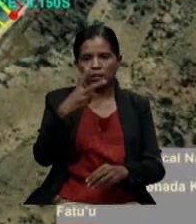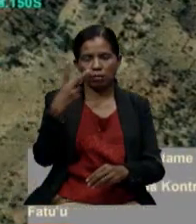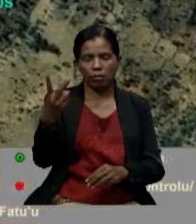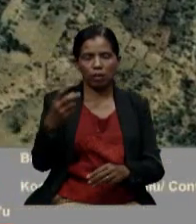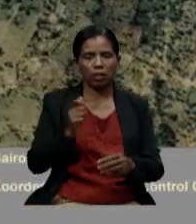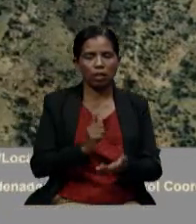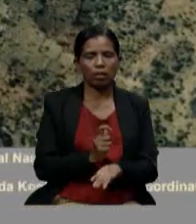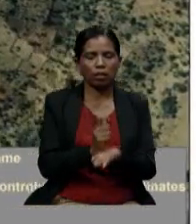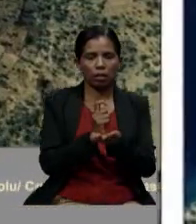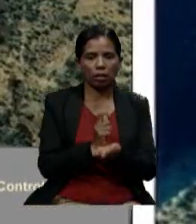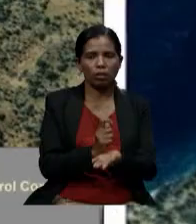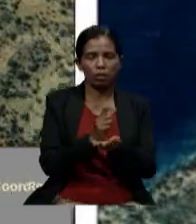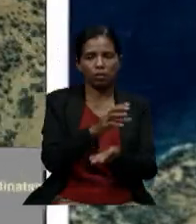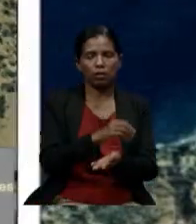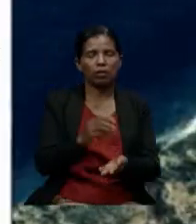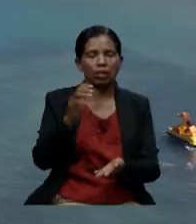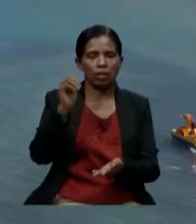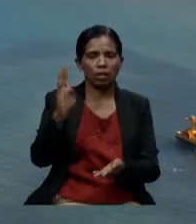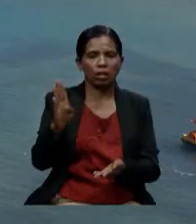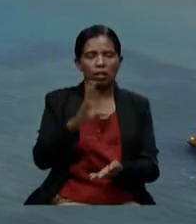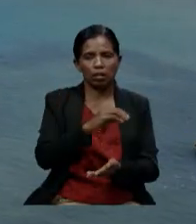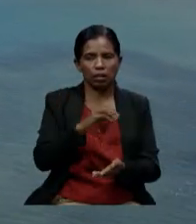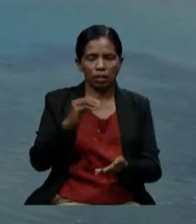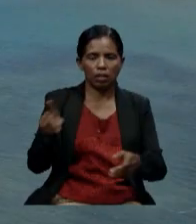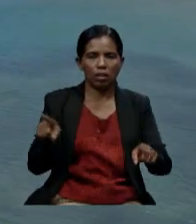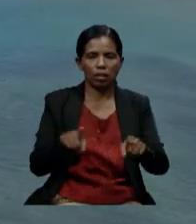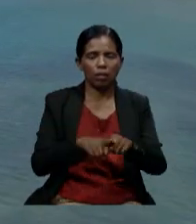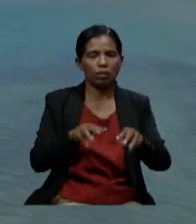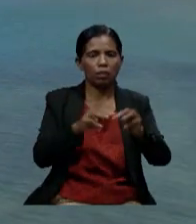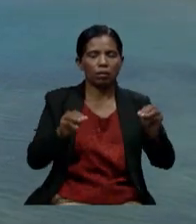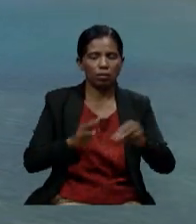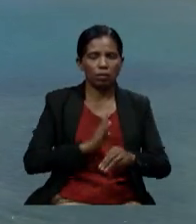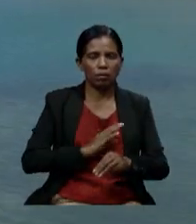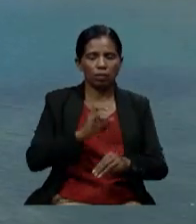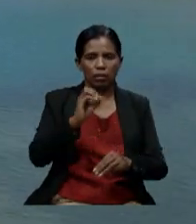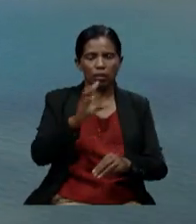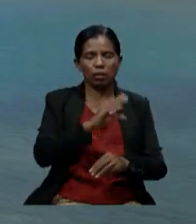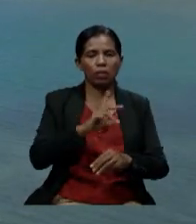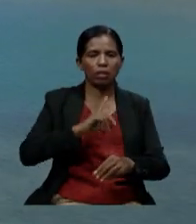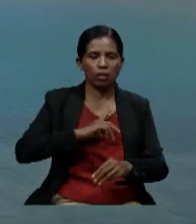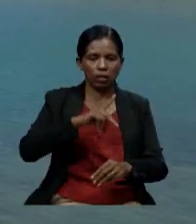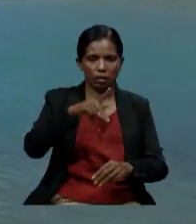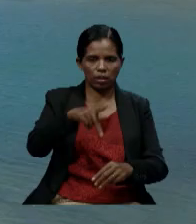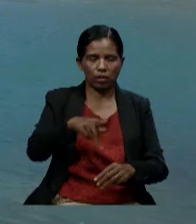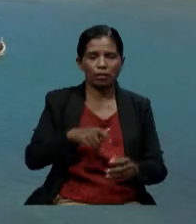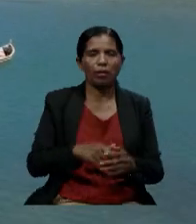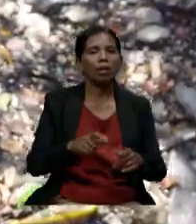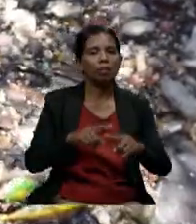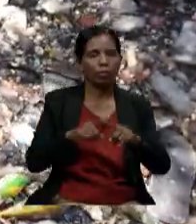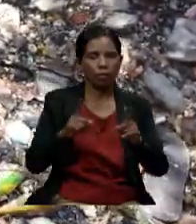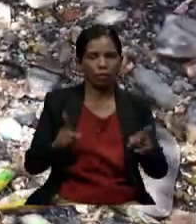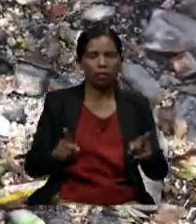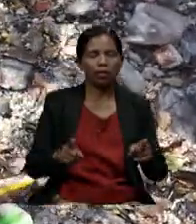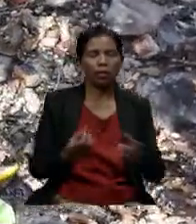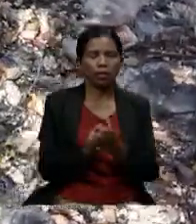Tauru, no hat iha parte norte costa nian, hanesang município Bobonaru no Likisa. mai be riku